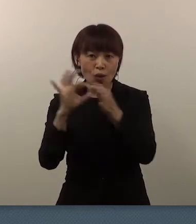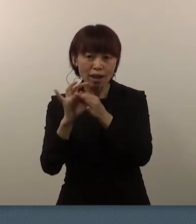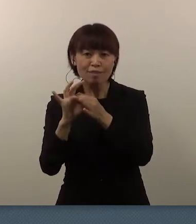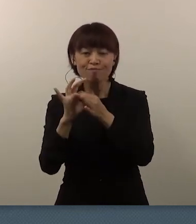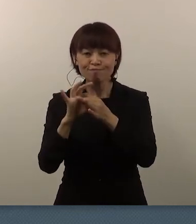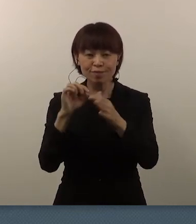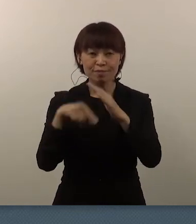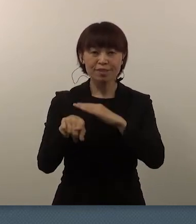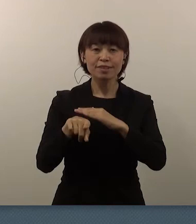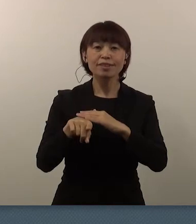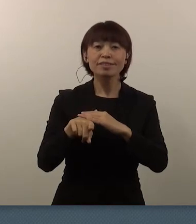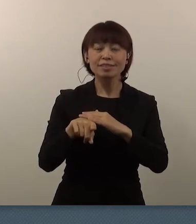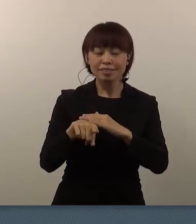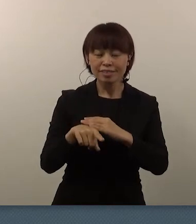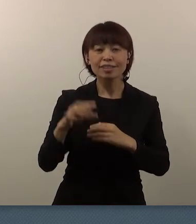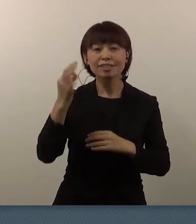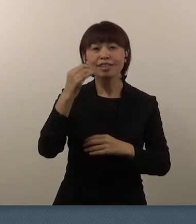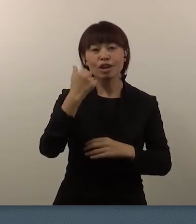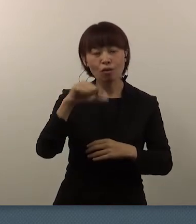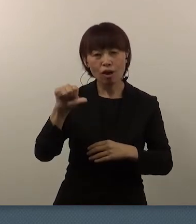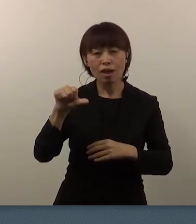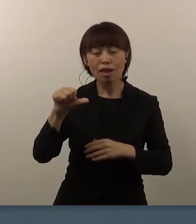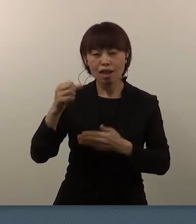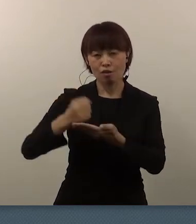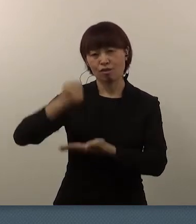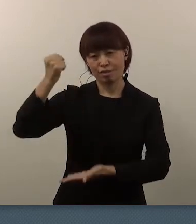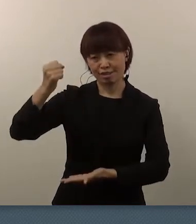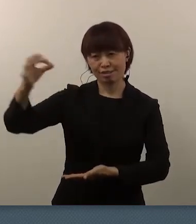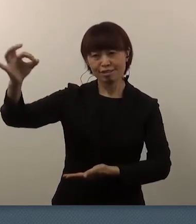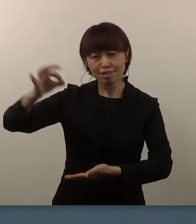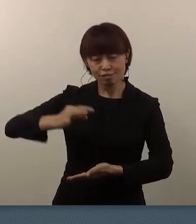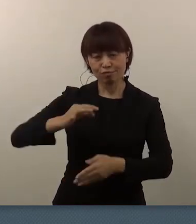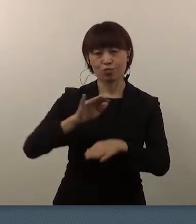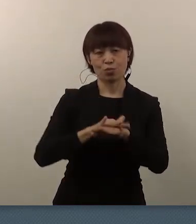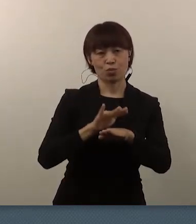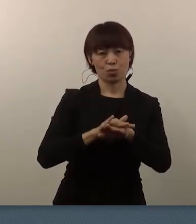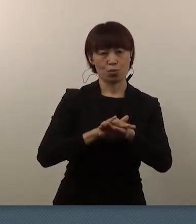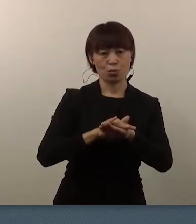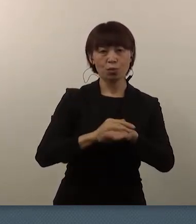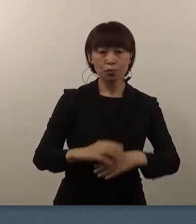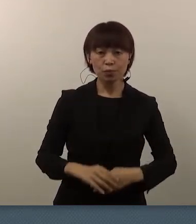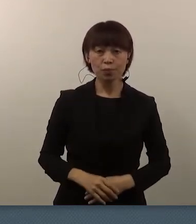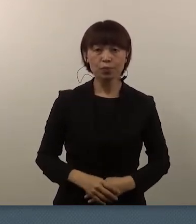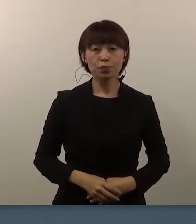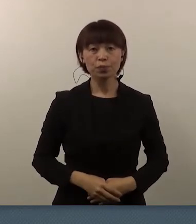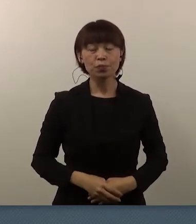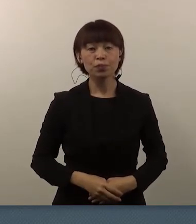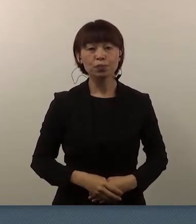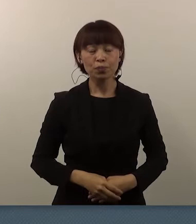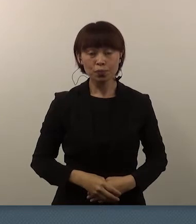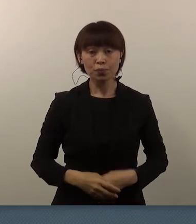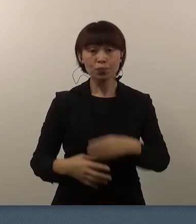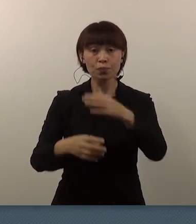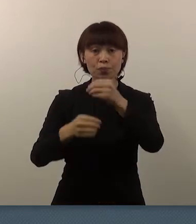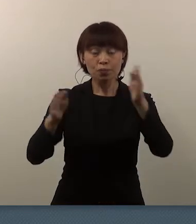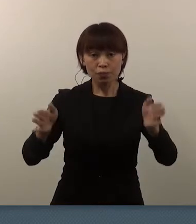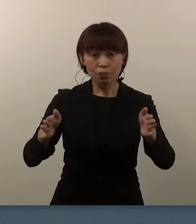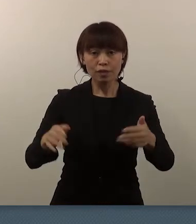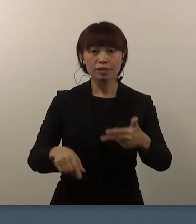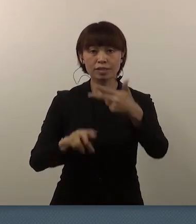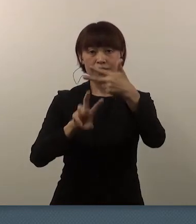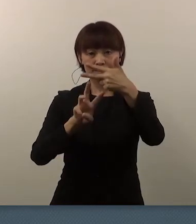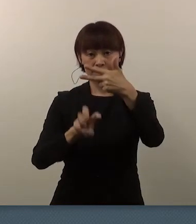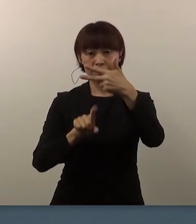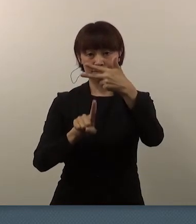円を神奈川ペットの命金に寄付いただくと、こういうものであります。実施期間は7月31